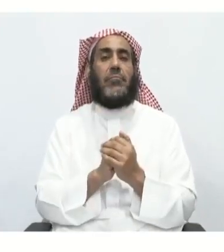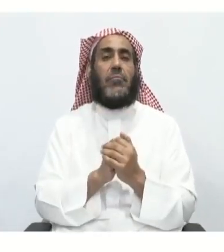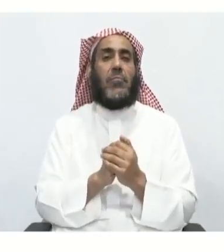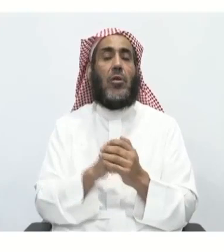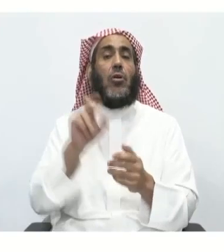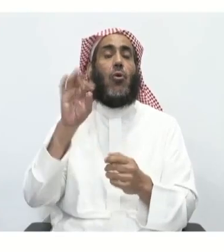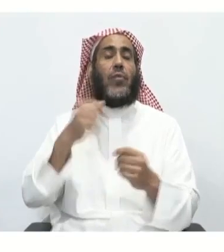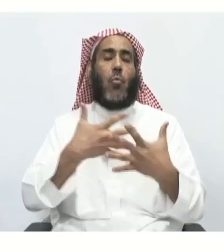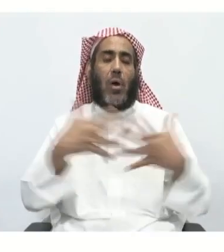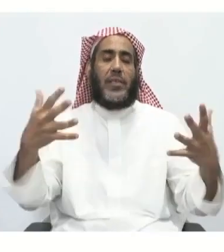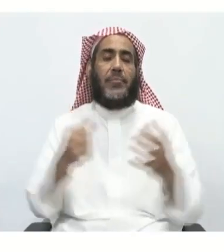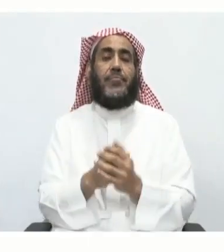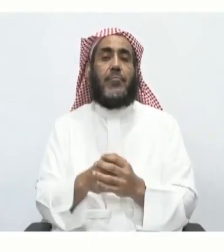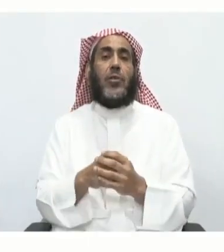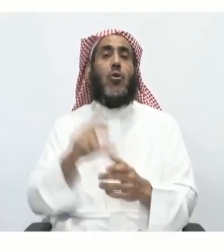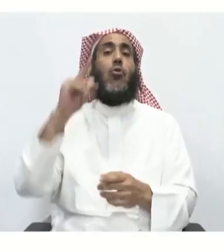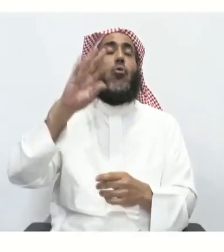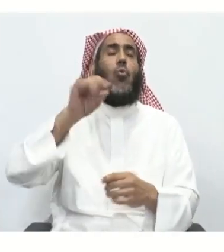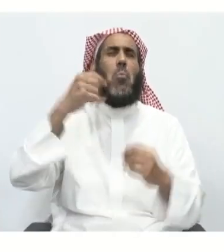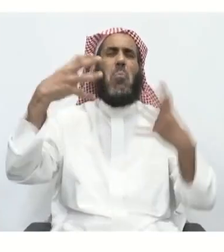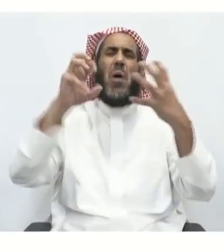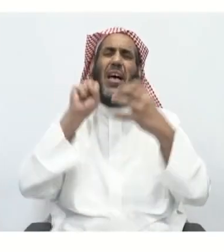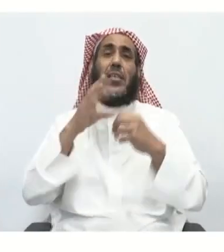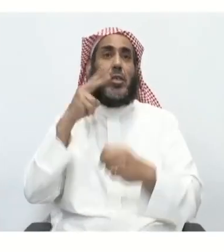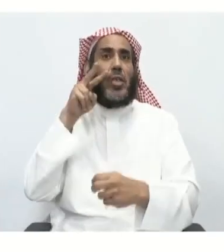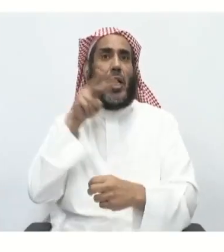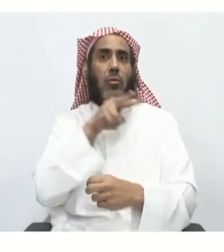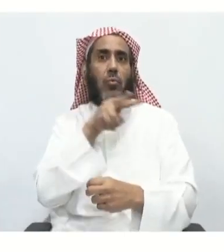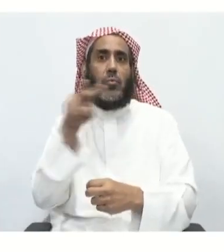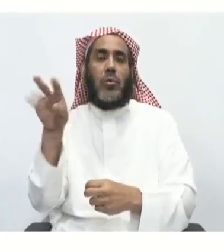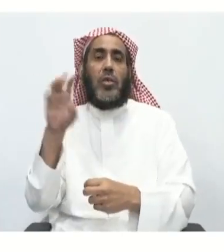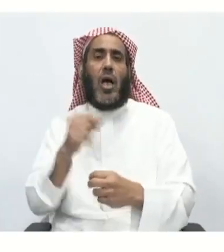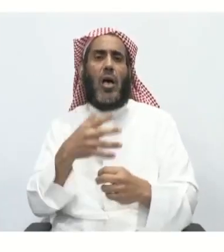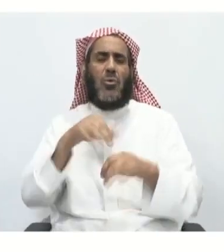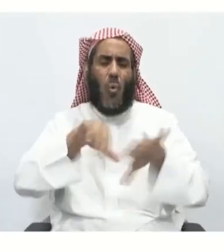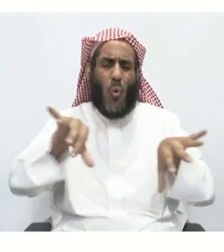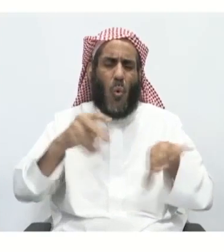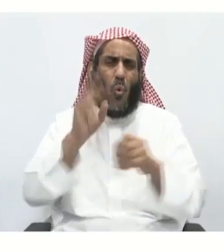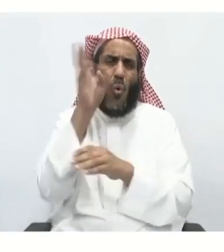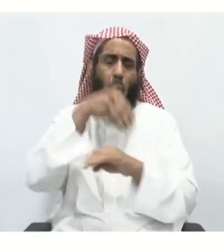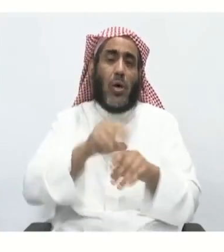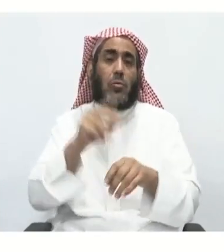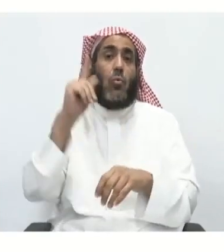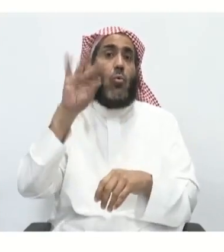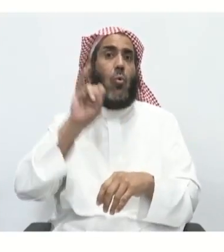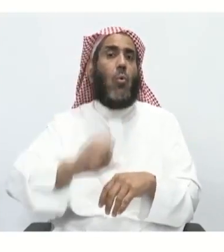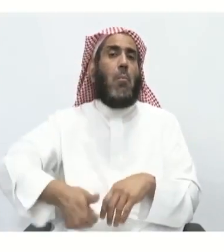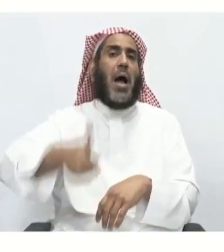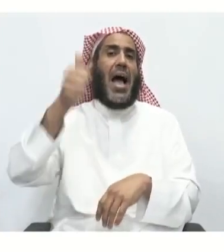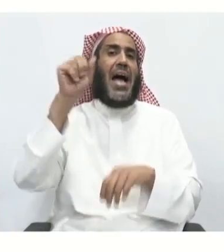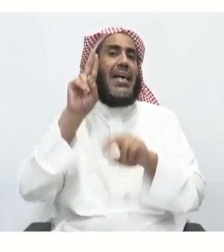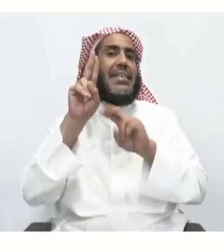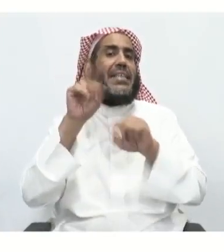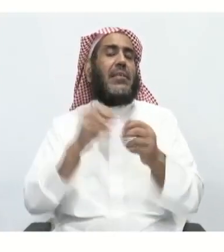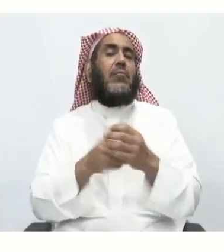كذلك غرفه واسعه ظلمات هنا شاهدت شاهد الغواص ظلمات وهذا جمع مؤنث سالم